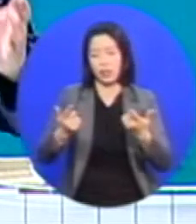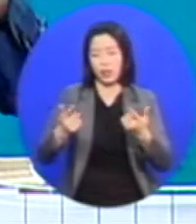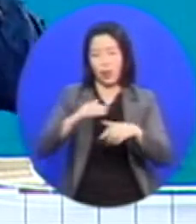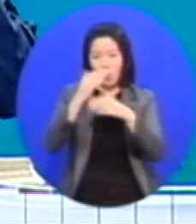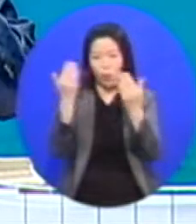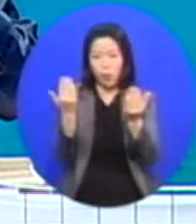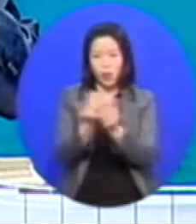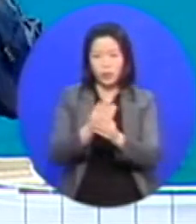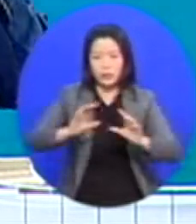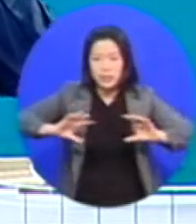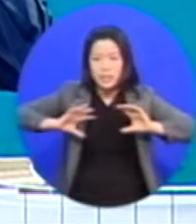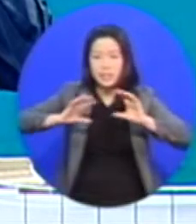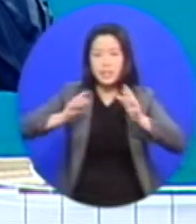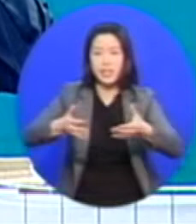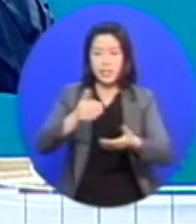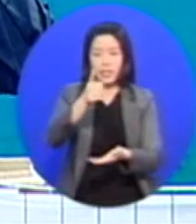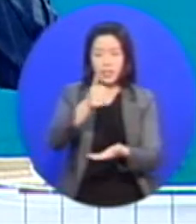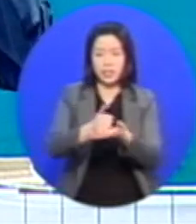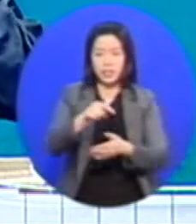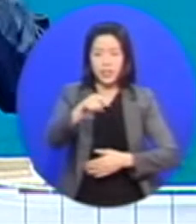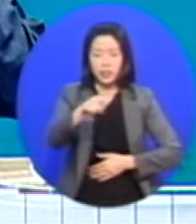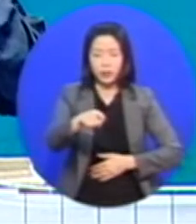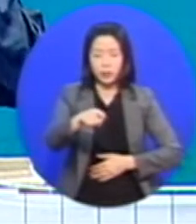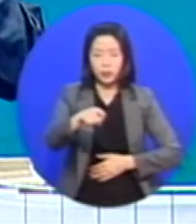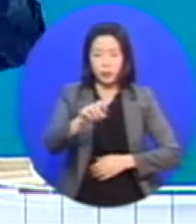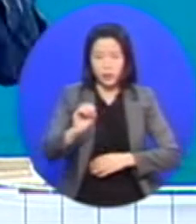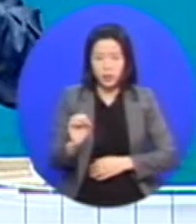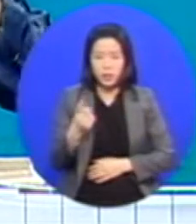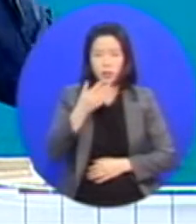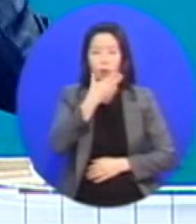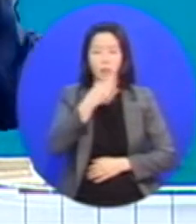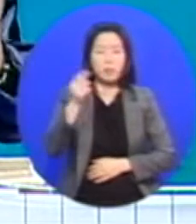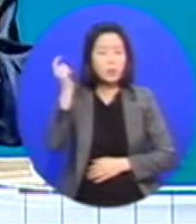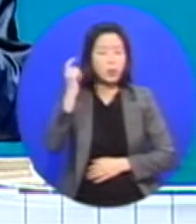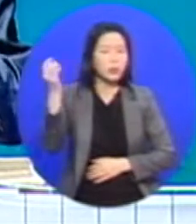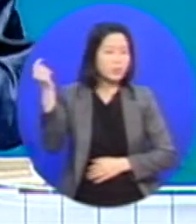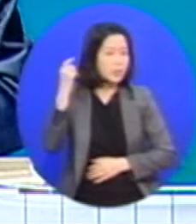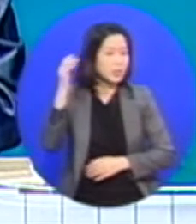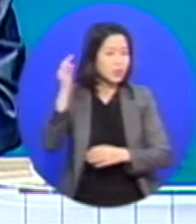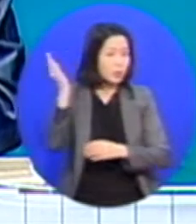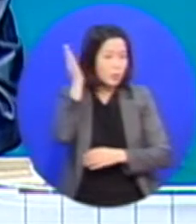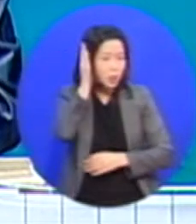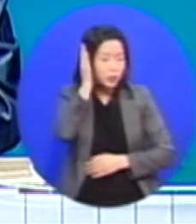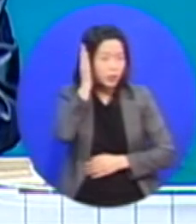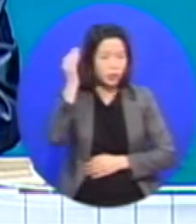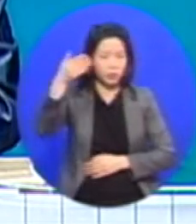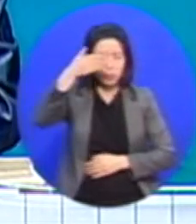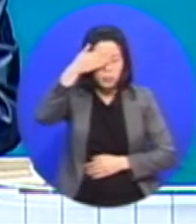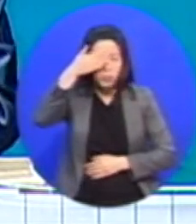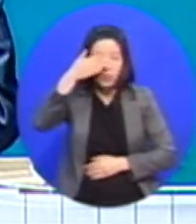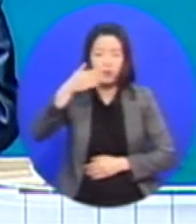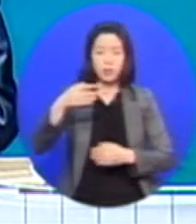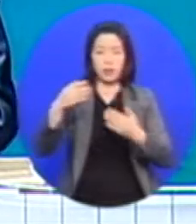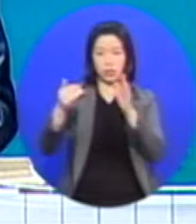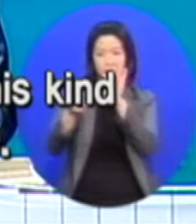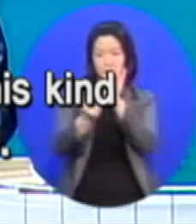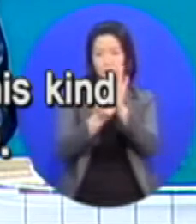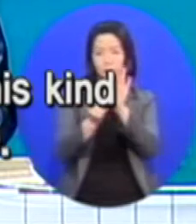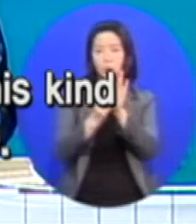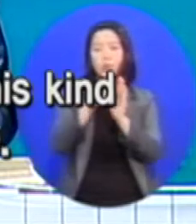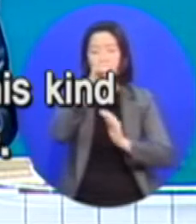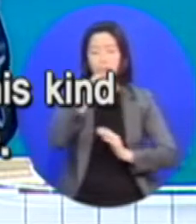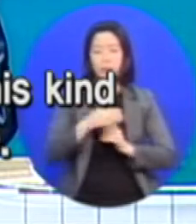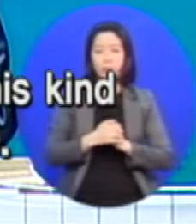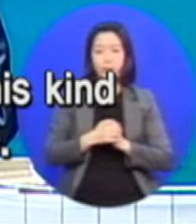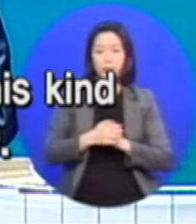신이 그로 하여금 복음을 듣지도 못하고 보지도 못하게 만들고 있어 영적으로 전도 해보면 이런